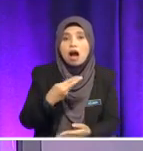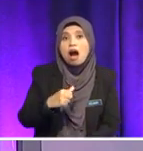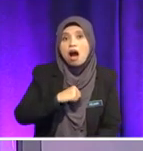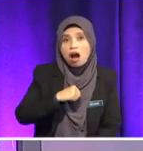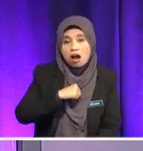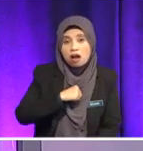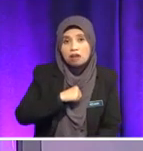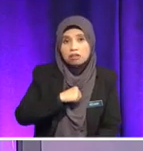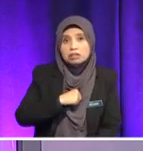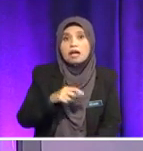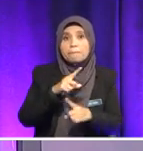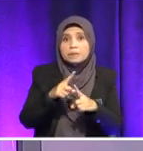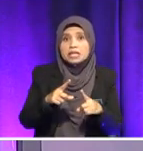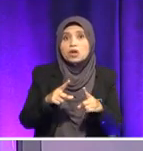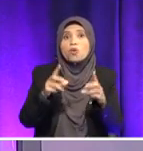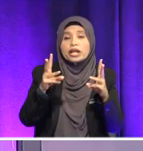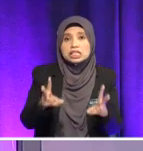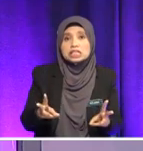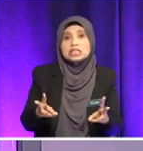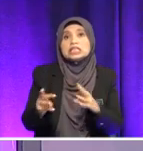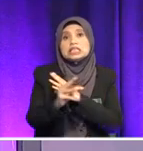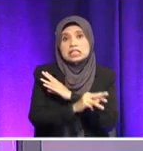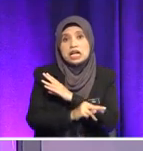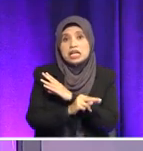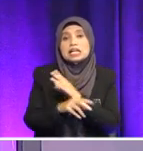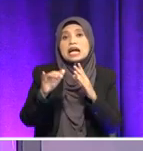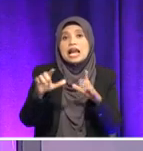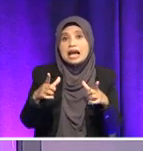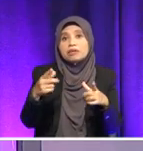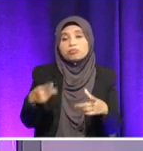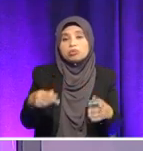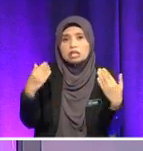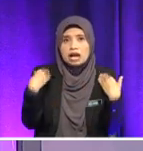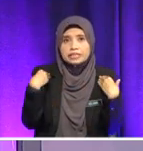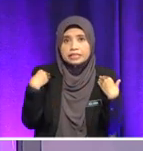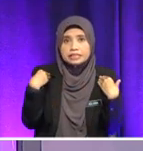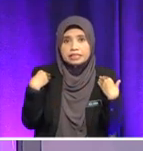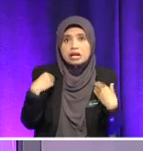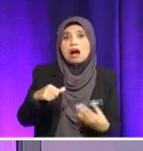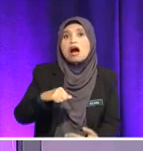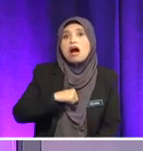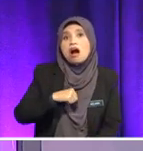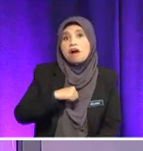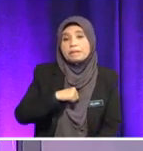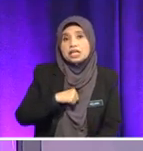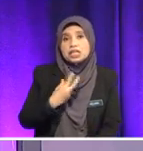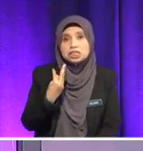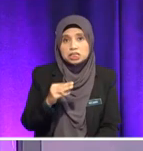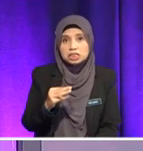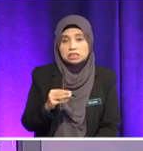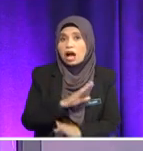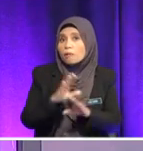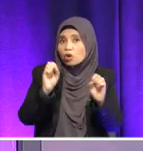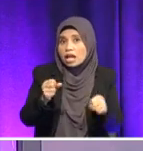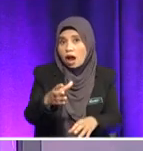yang diterima sebagai warga negara juga mempunyai hak mereka sendiri dan tidak boleh mengambil